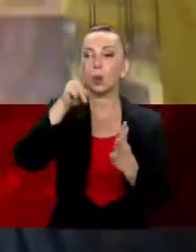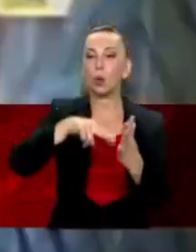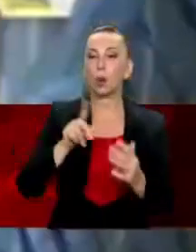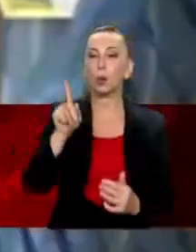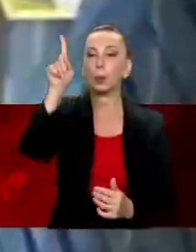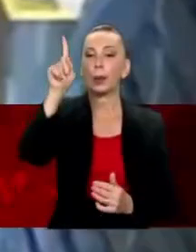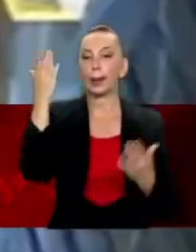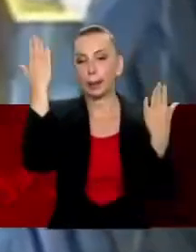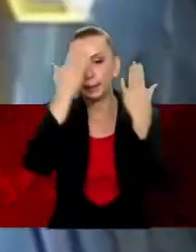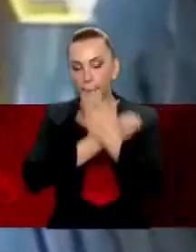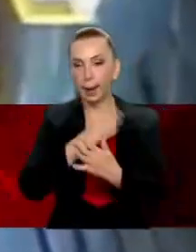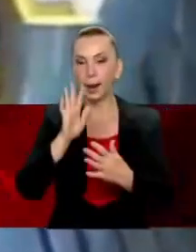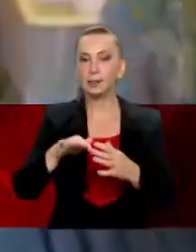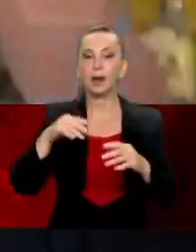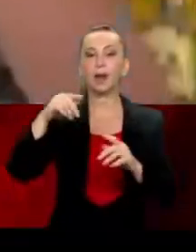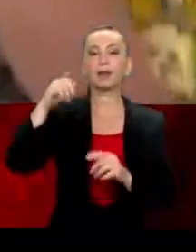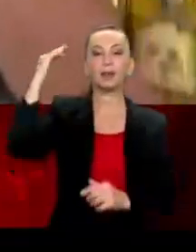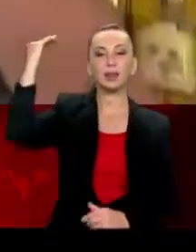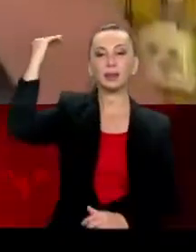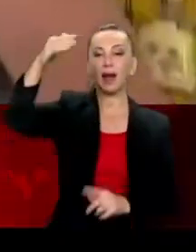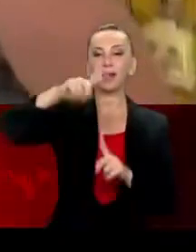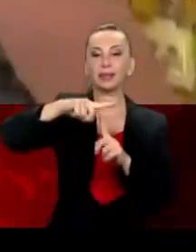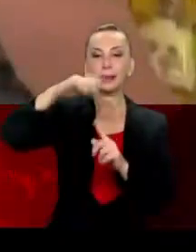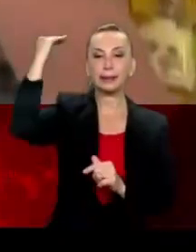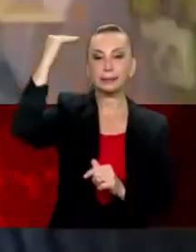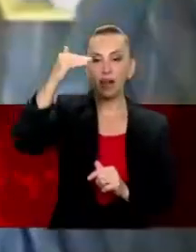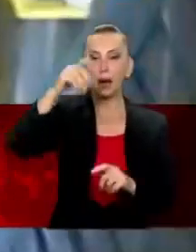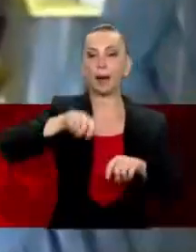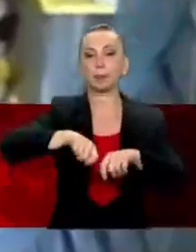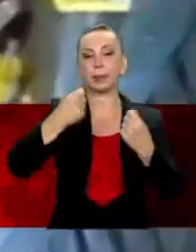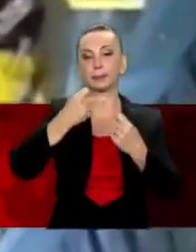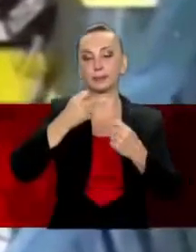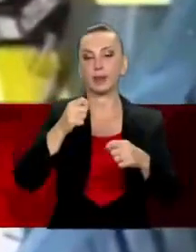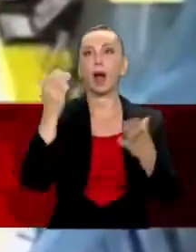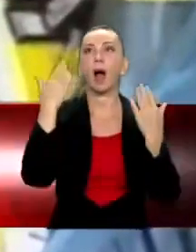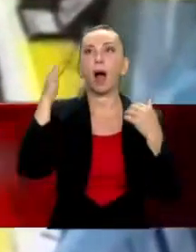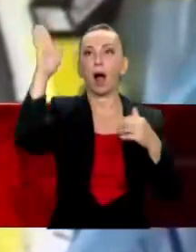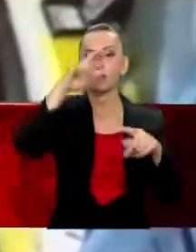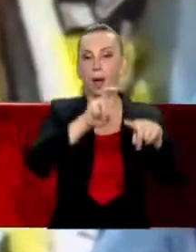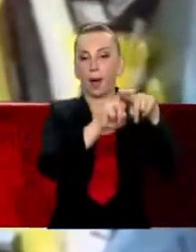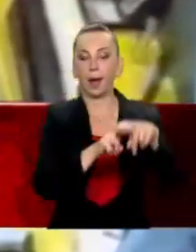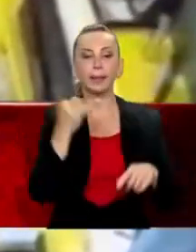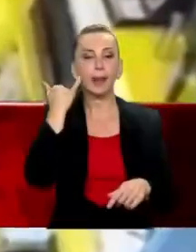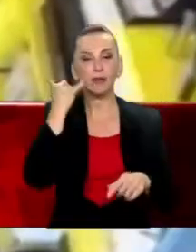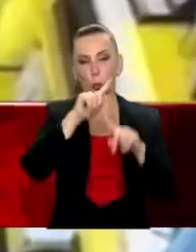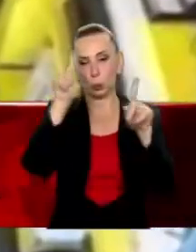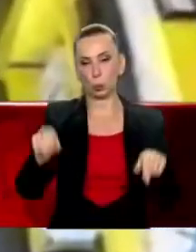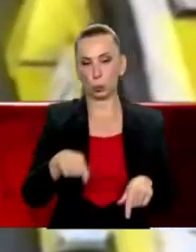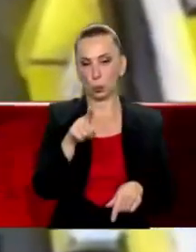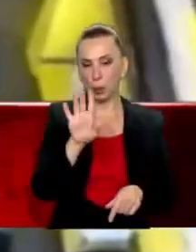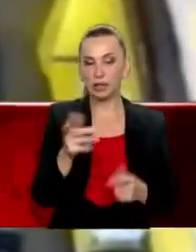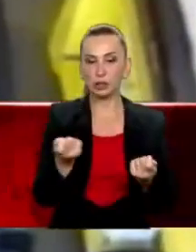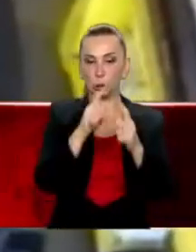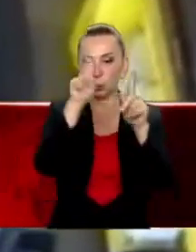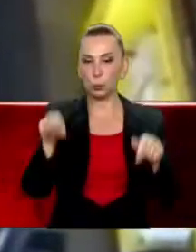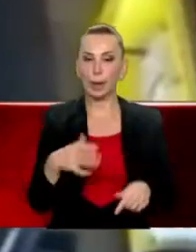Normalde tavan çökünce havada Asılı Kaldı abim hemen müdahale edip ott Nevşehir'deki telefoncu da her şey olağan akışı işyeri